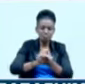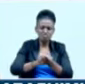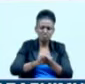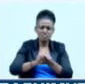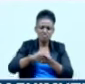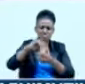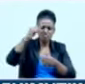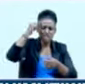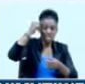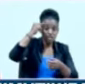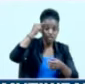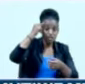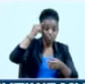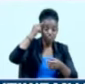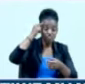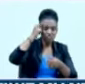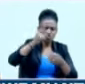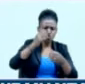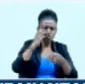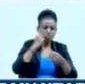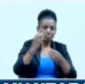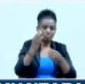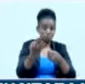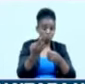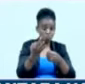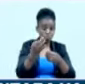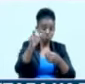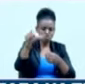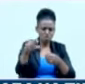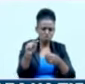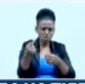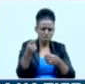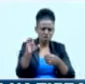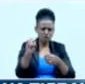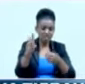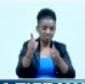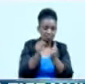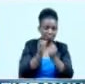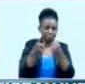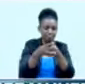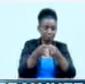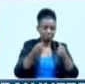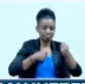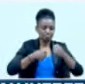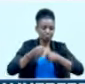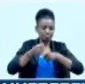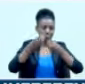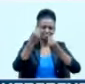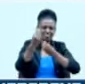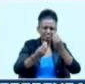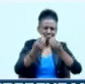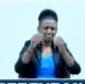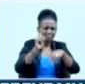Ngira ngo uko byagiye bigenda guhera mu kwezi kwa gatatu umuntu wa mbere yagaragaweho COVID-19 mu Rwanda byagiye bisobanurwa